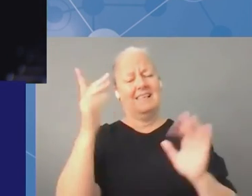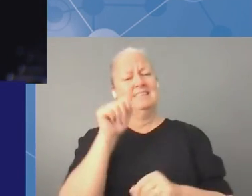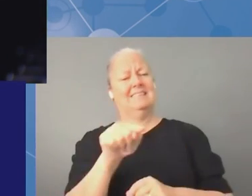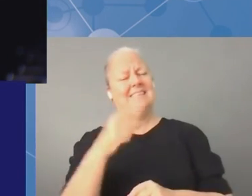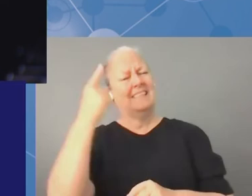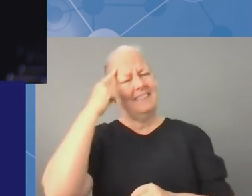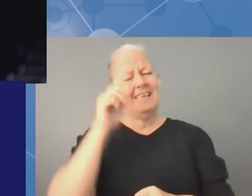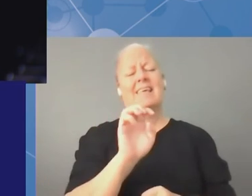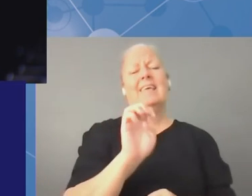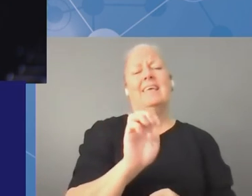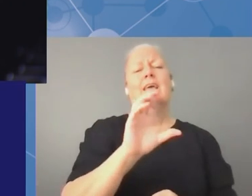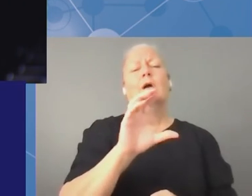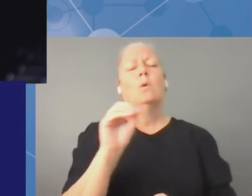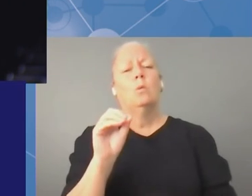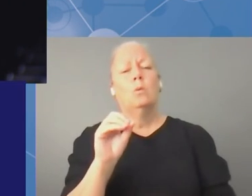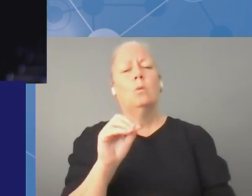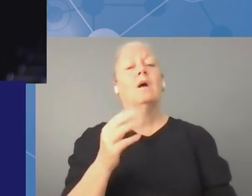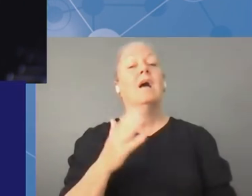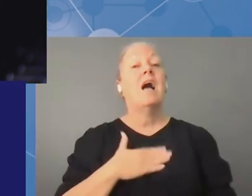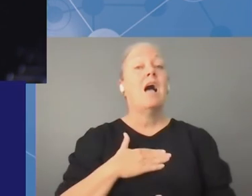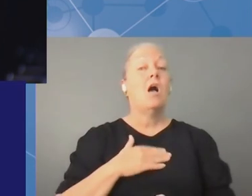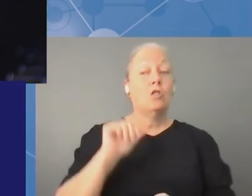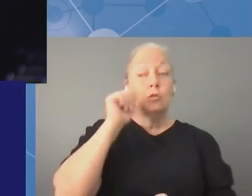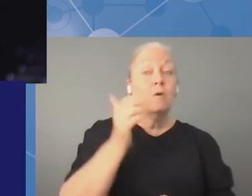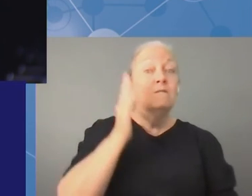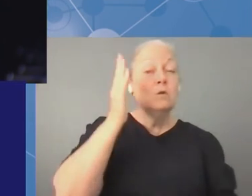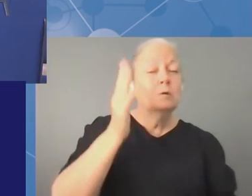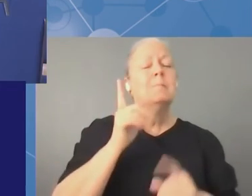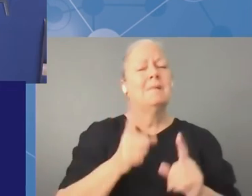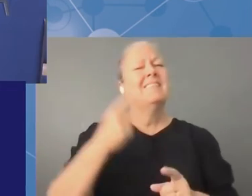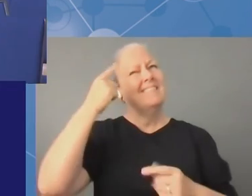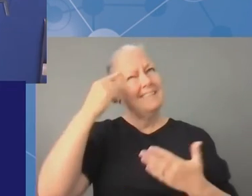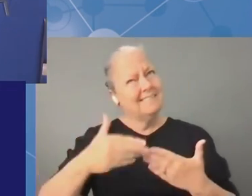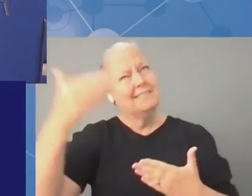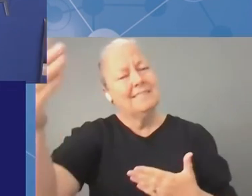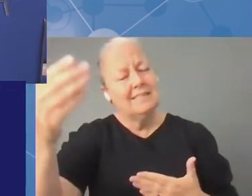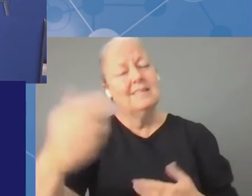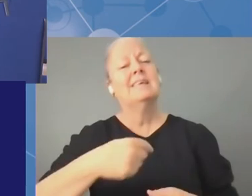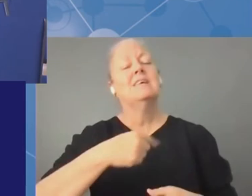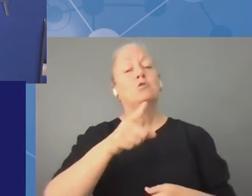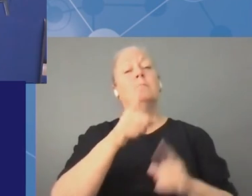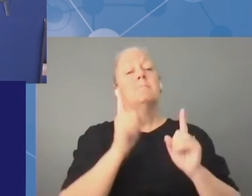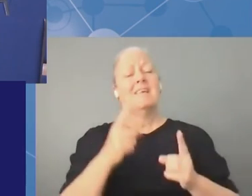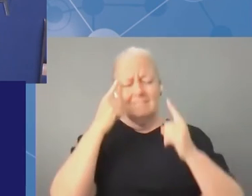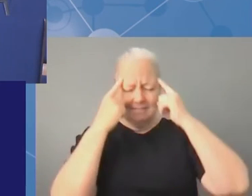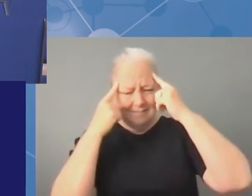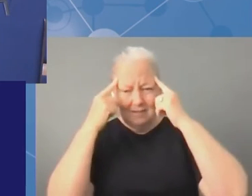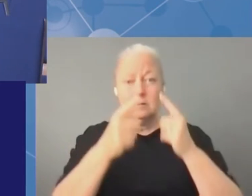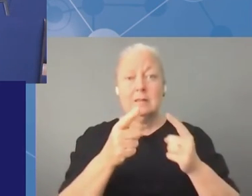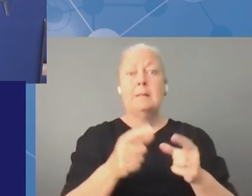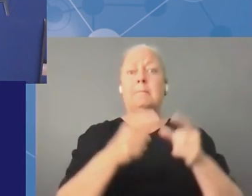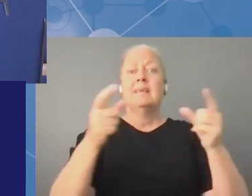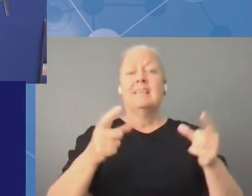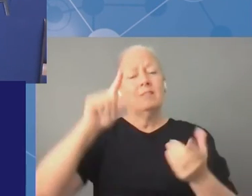отрицательным образом, в частности, на молодежь. Мы об этом очень долго говорим, но наши голоса не учитываются. Но вот